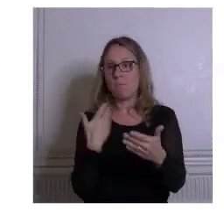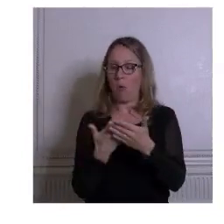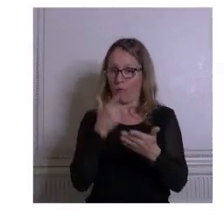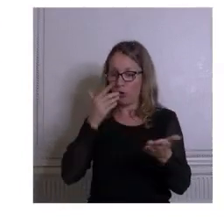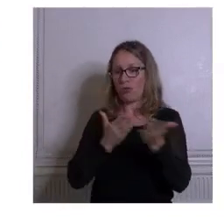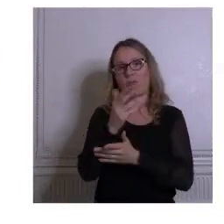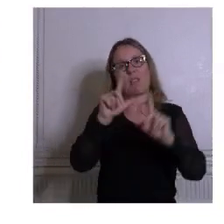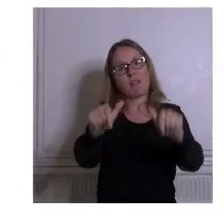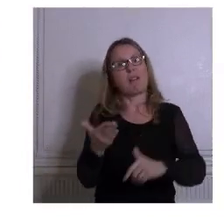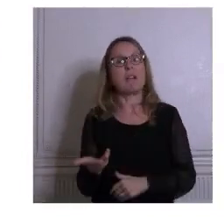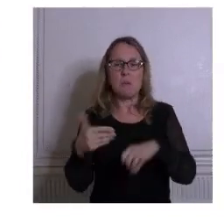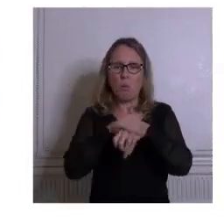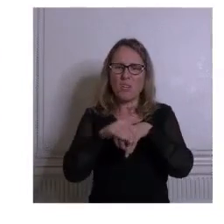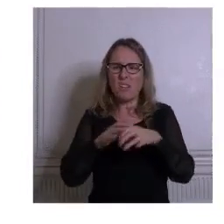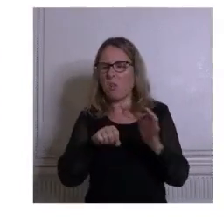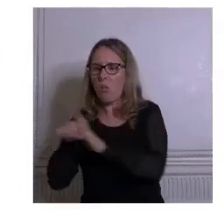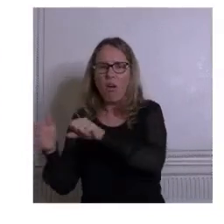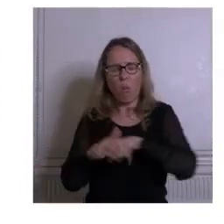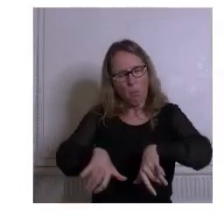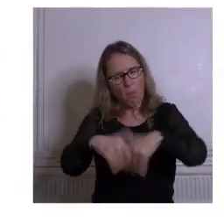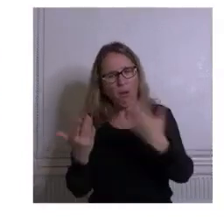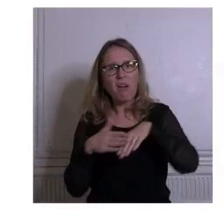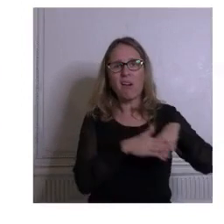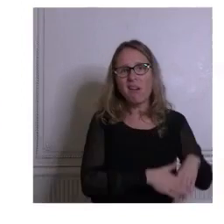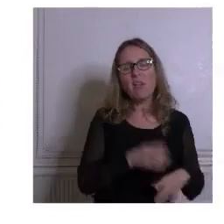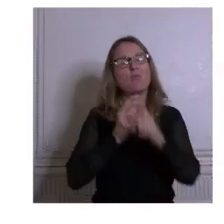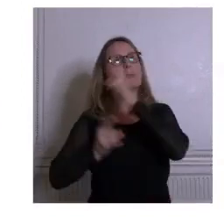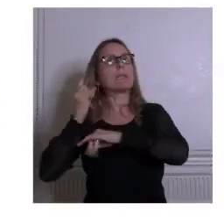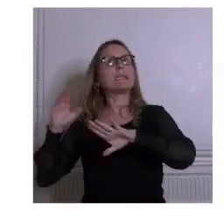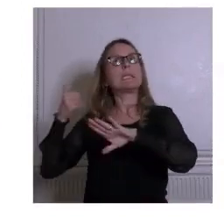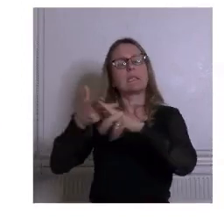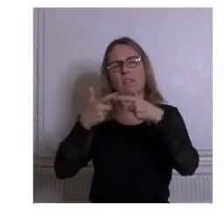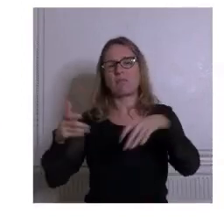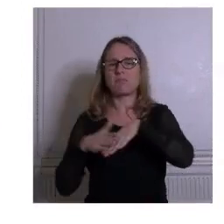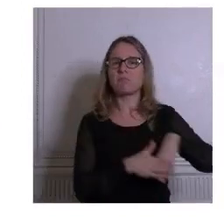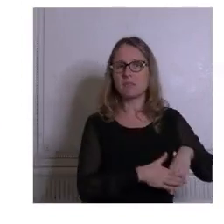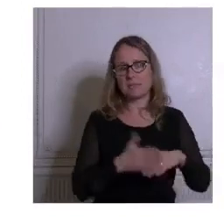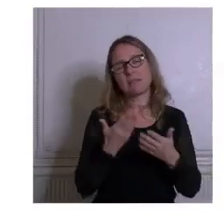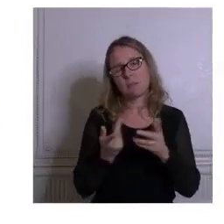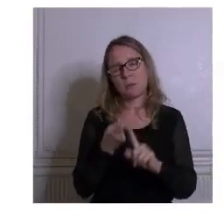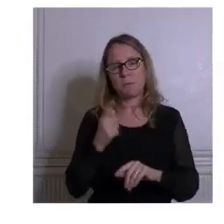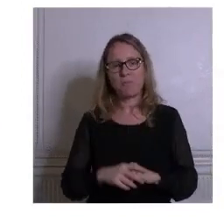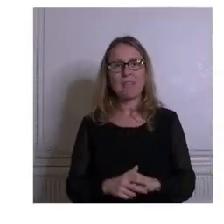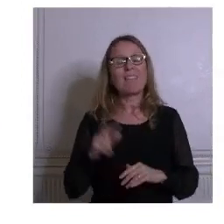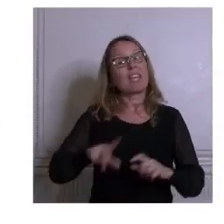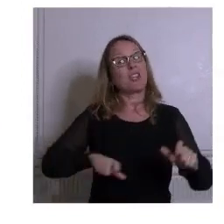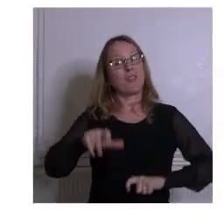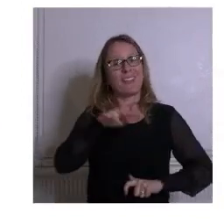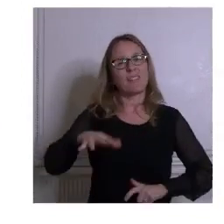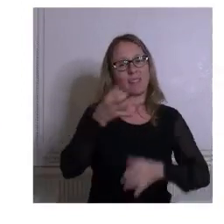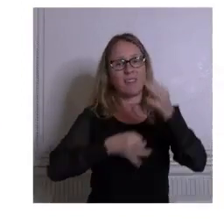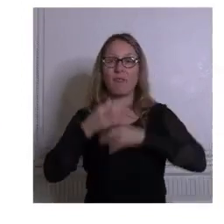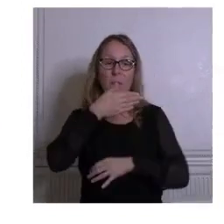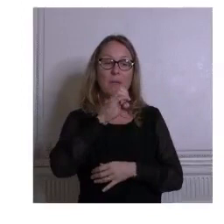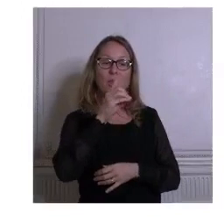le départ. Donc en l'état, avec ces deux points-là, notre groupe va voter ce vœu. Il n'y a pas de problème. Avec les